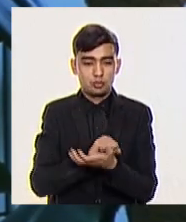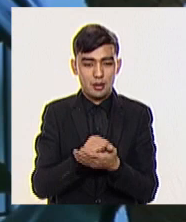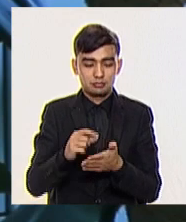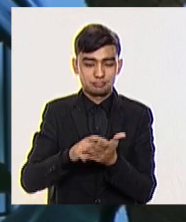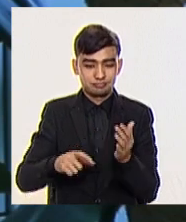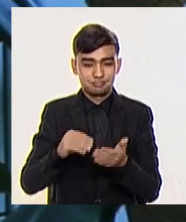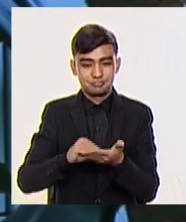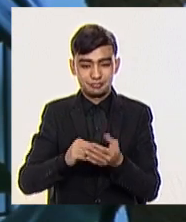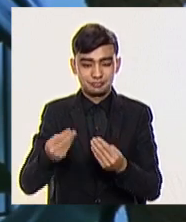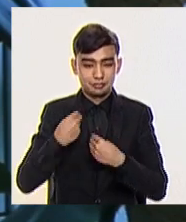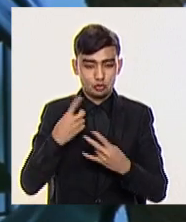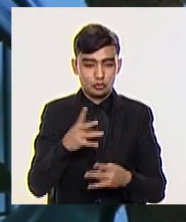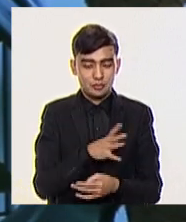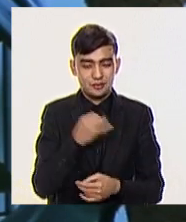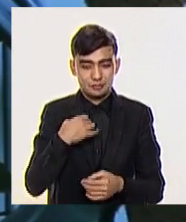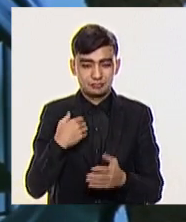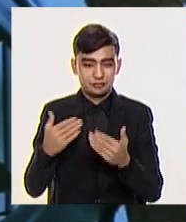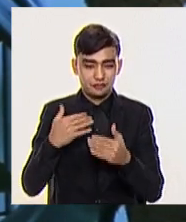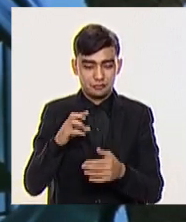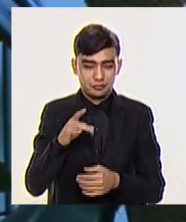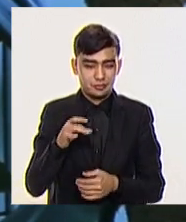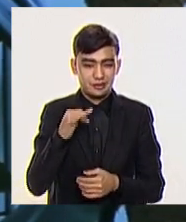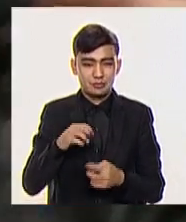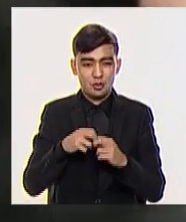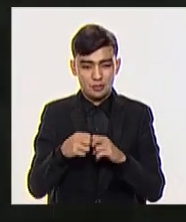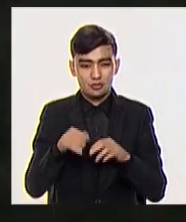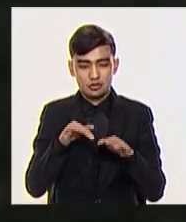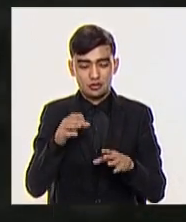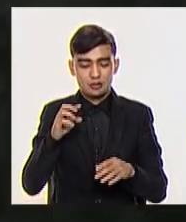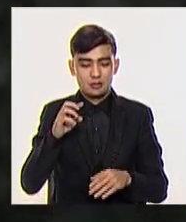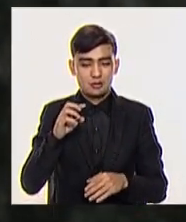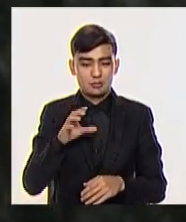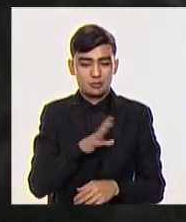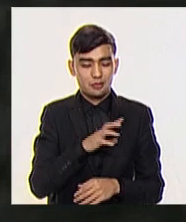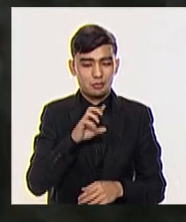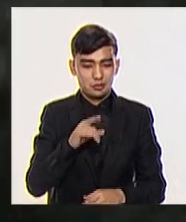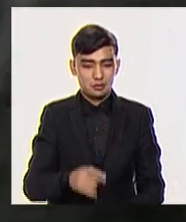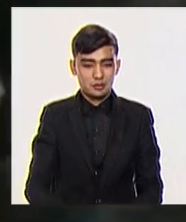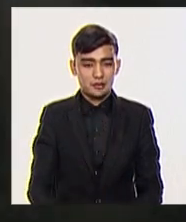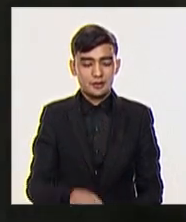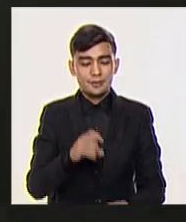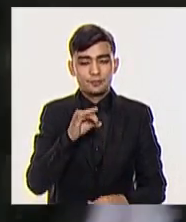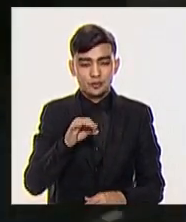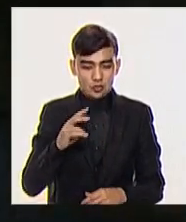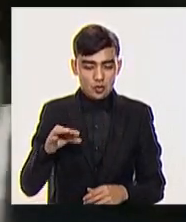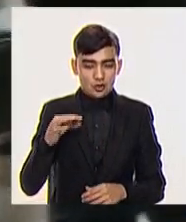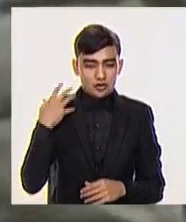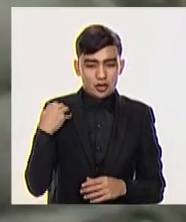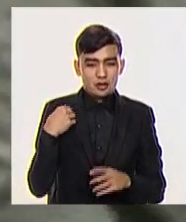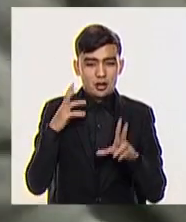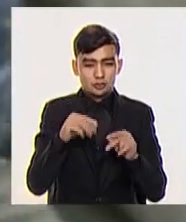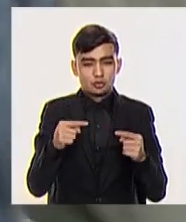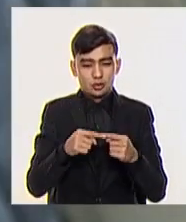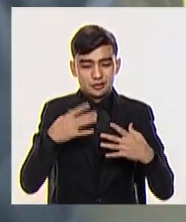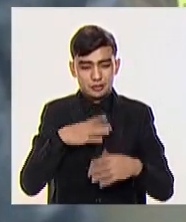еді. Кәсіподақпен бірнеше жұмысшымен отырып, бұл мәселені талқылайық. Дегенмен басшылық мұнайшылар талабын орындауға нақты уәде